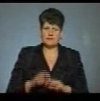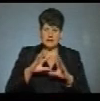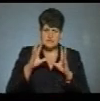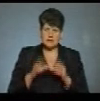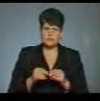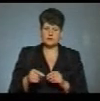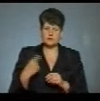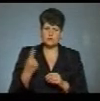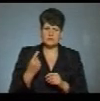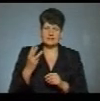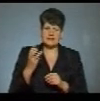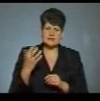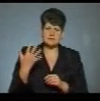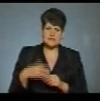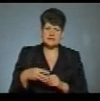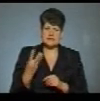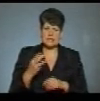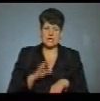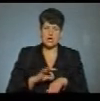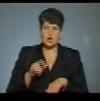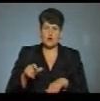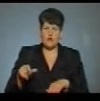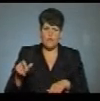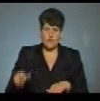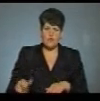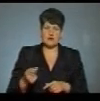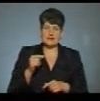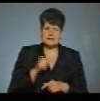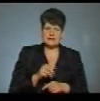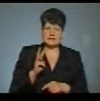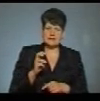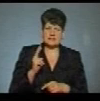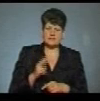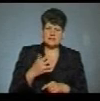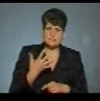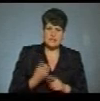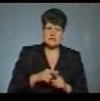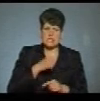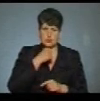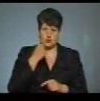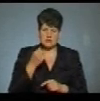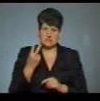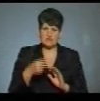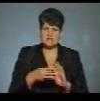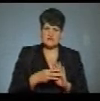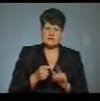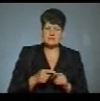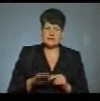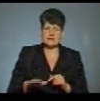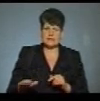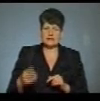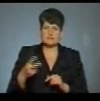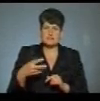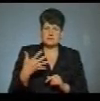на Тернопільщині 353 хворих на COVID-19, з них 325 – це дорослі, 28 – діти.